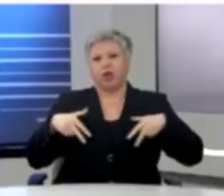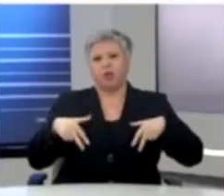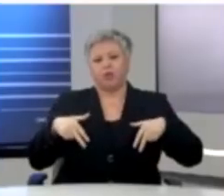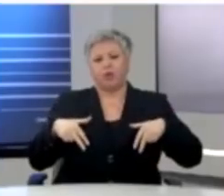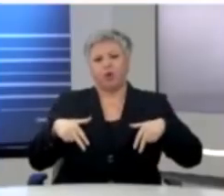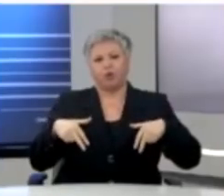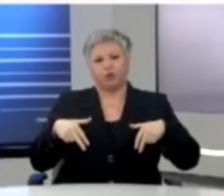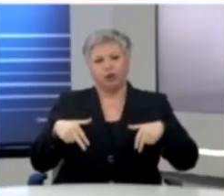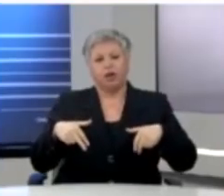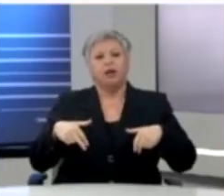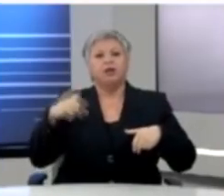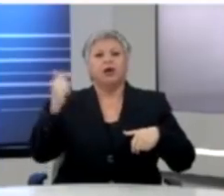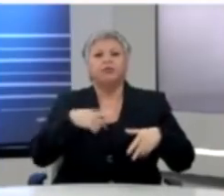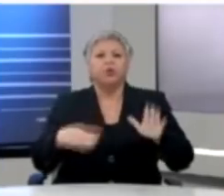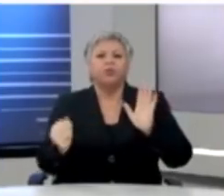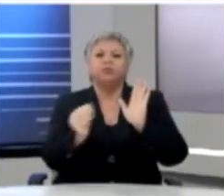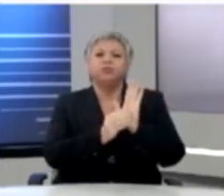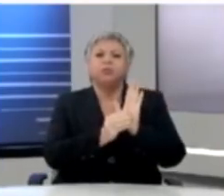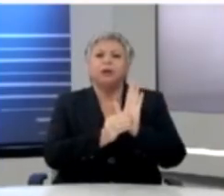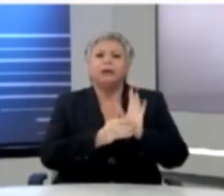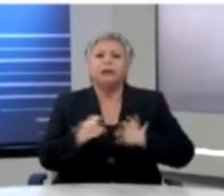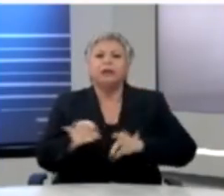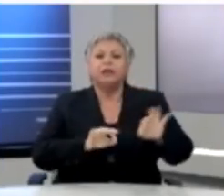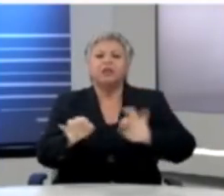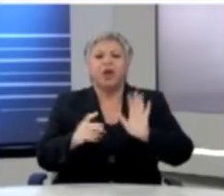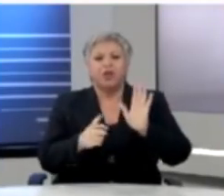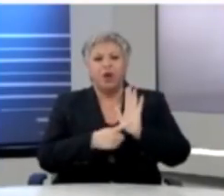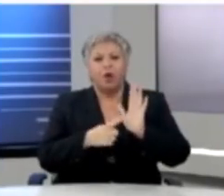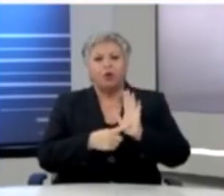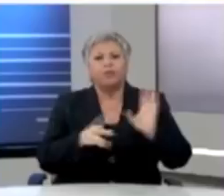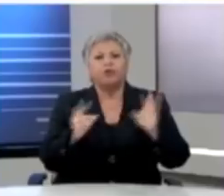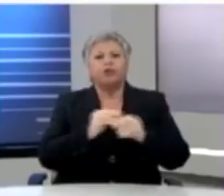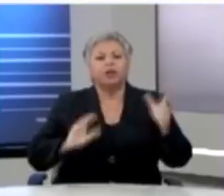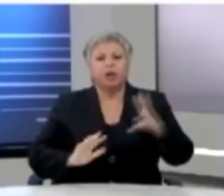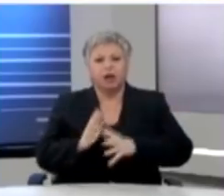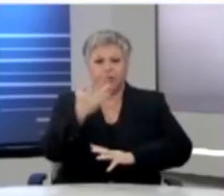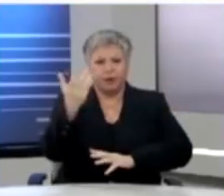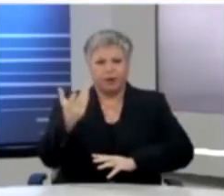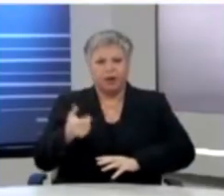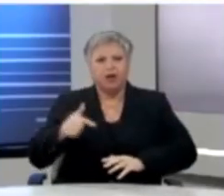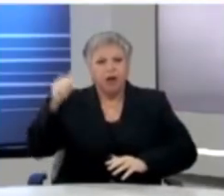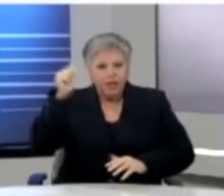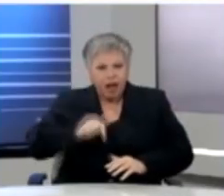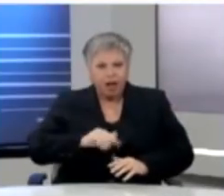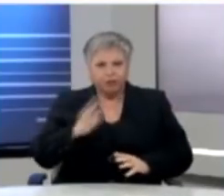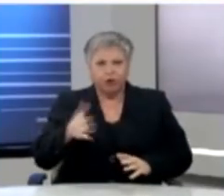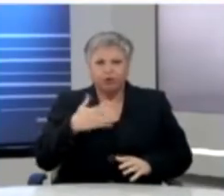στο νομοσχέδιο για την ανάπτυξη. Αυτό δεν λέγεται εργατικό δίκαιο, λέγεται εργοδοτικό